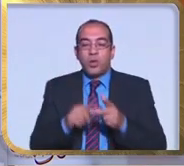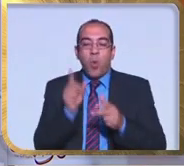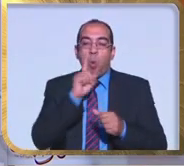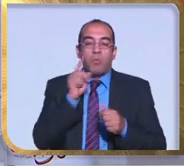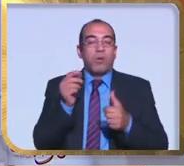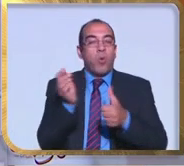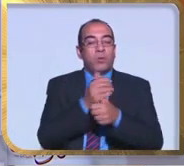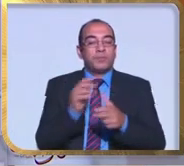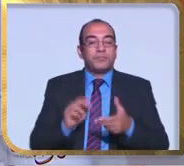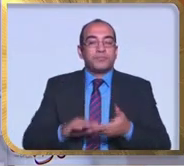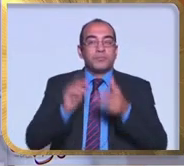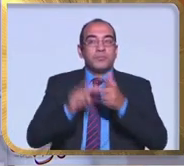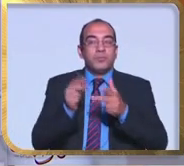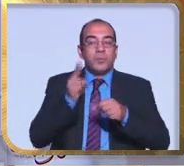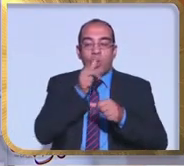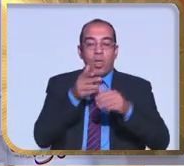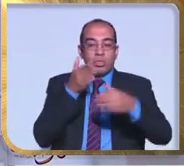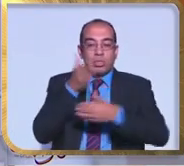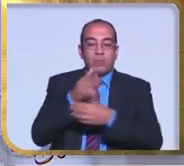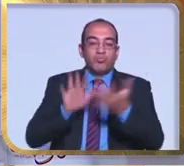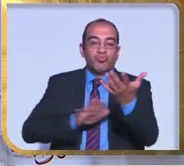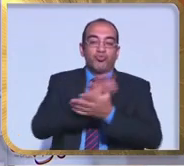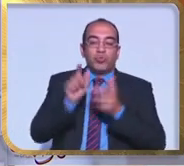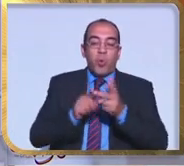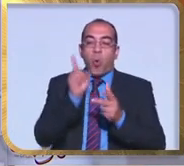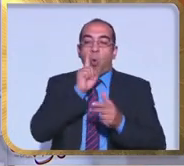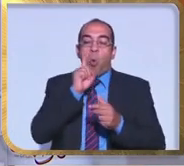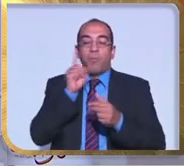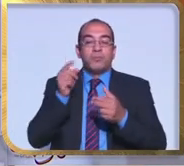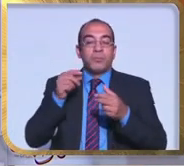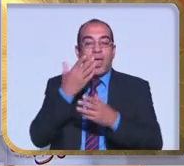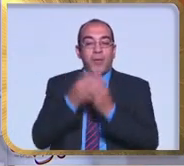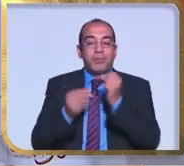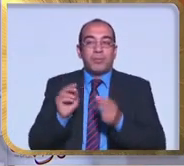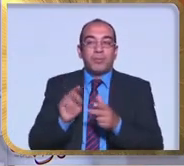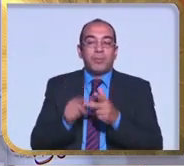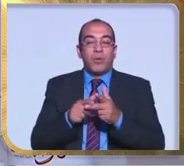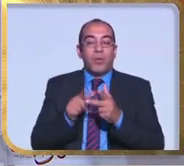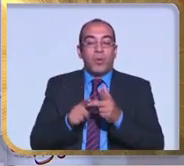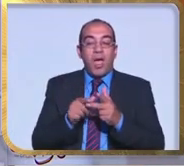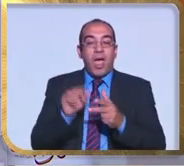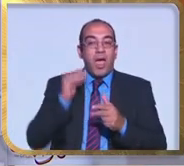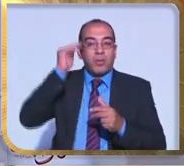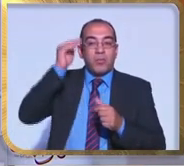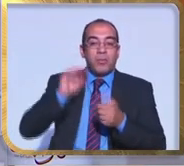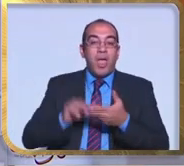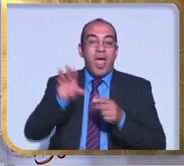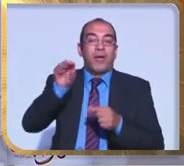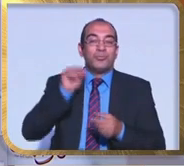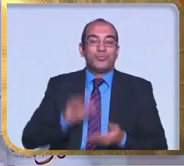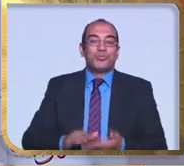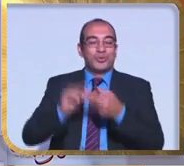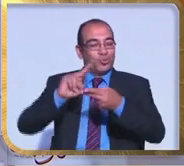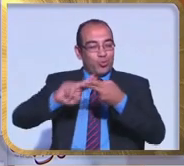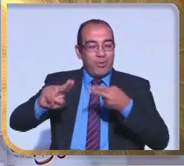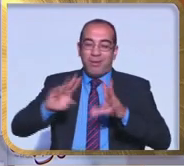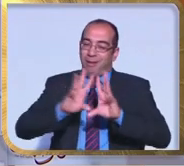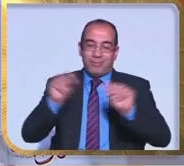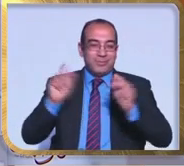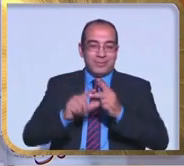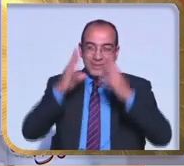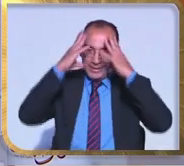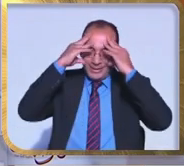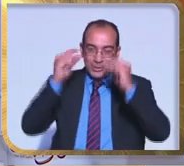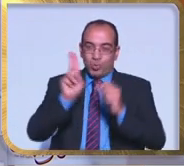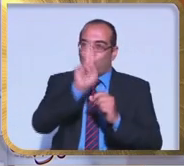حماتها، وعشان كده دخلت في مشاكل مع ابن حضرتك. فأنا بس أتمنى إن حضرتك تسألي الله